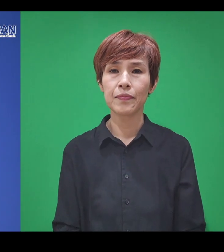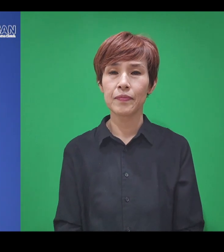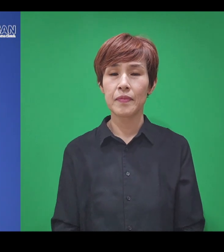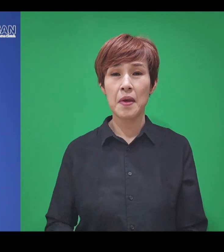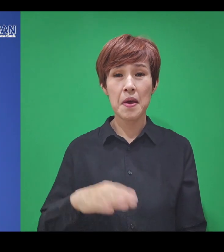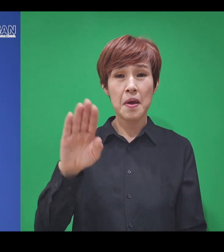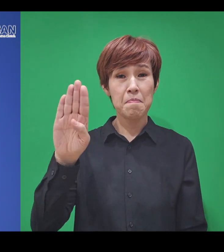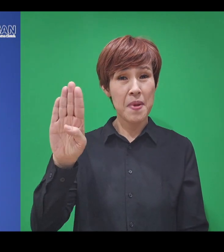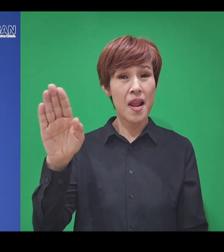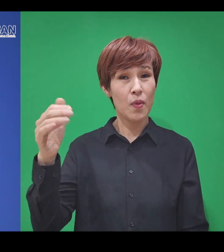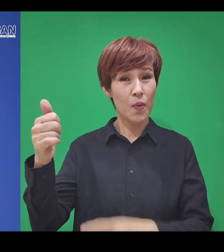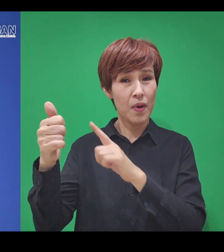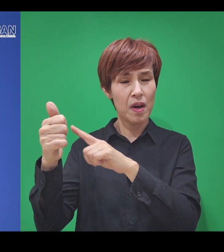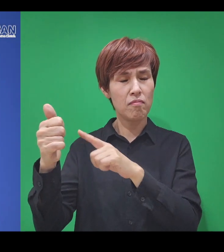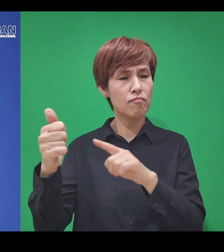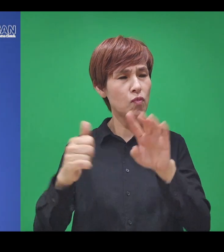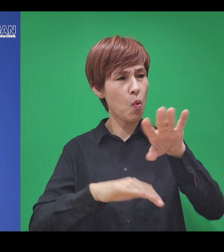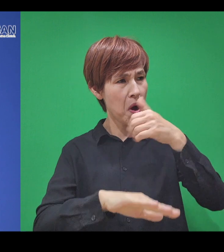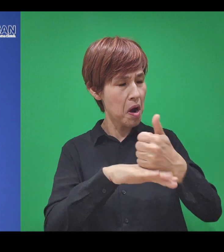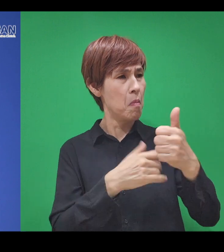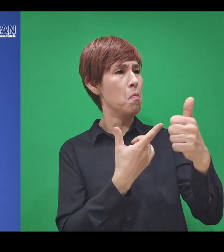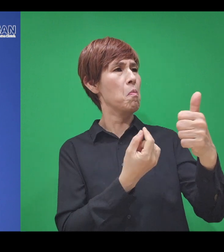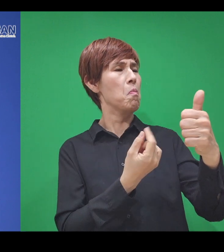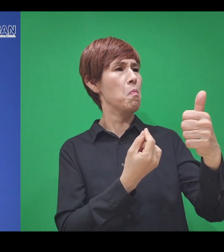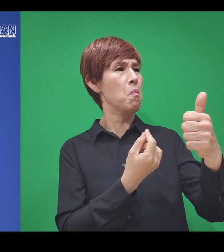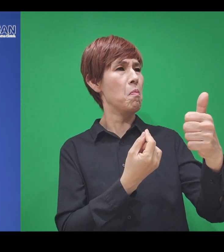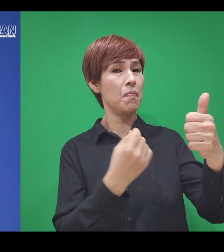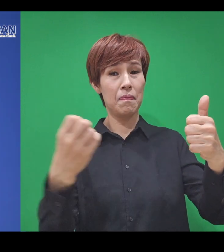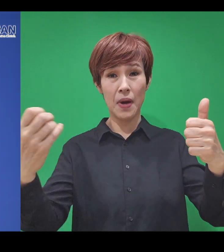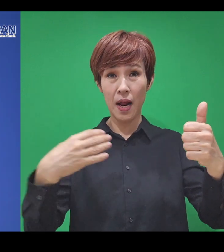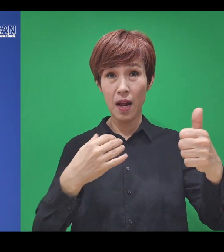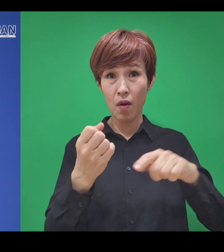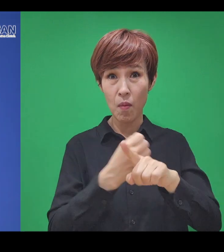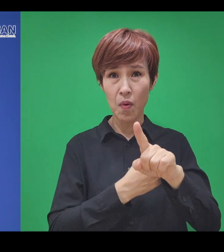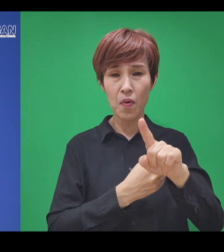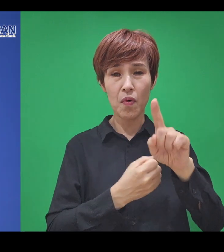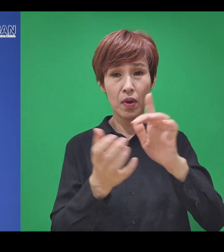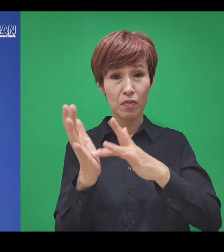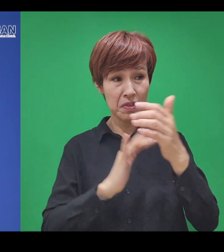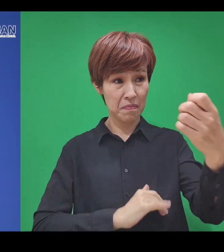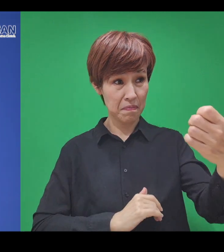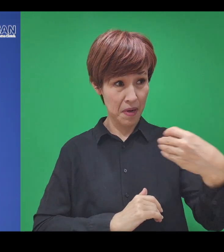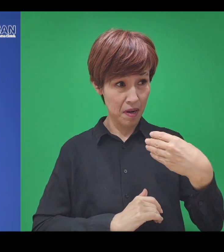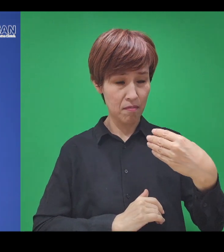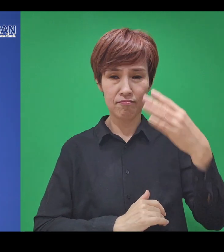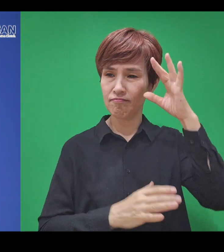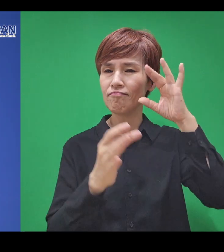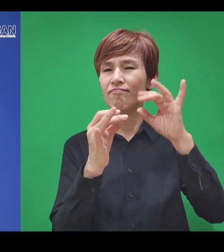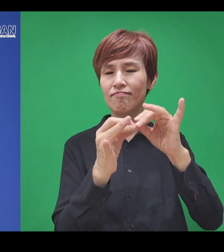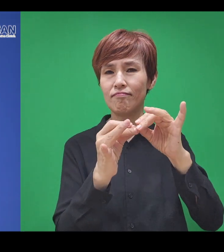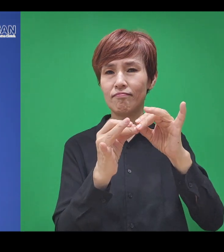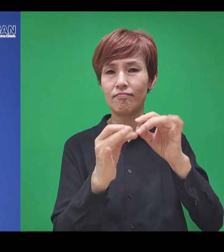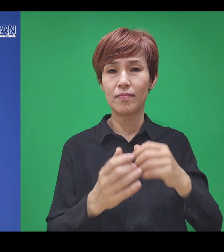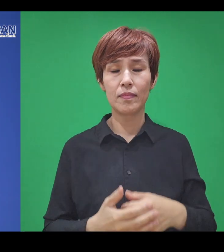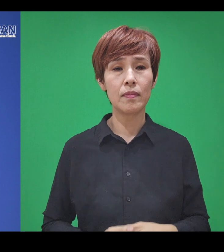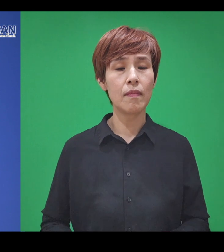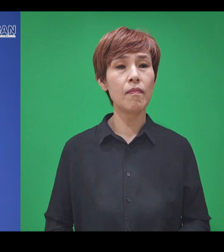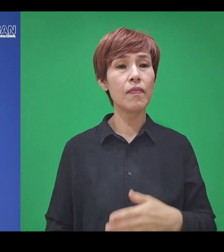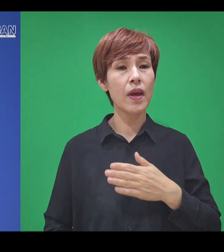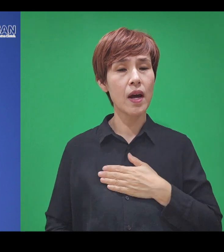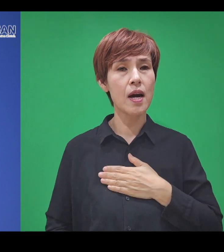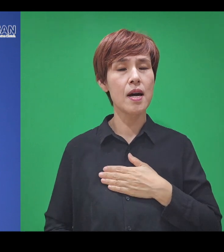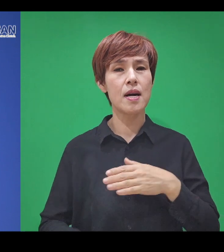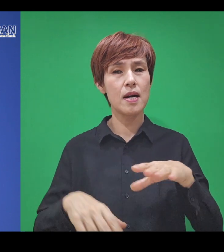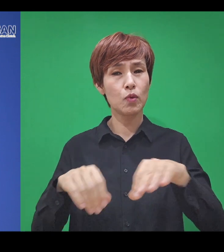빌라도가 그러면 네가 왕이 아니냐 한 이 말은 예수님의 말에 동의를 했다는 겁니다. 내가 직접 총독으로서